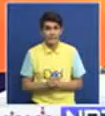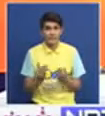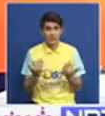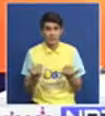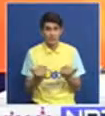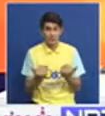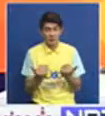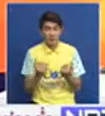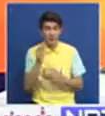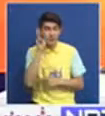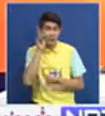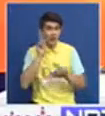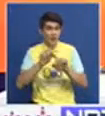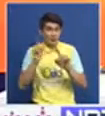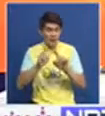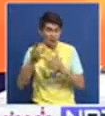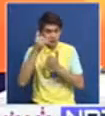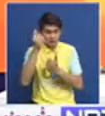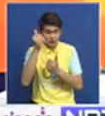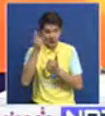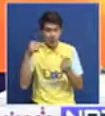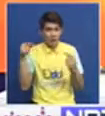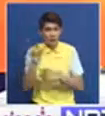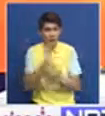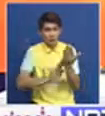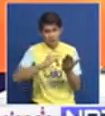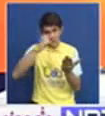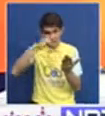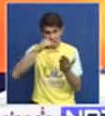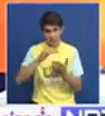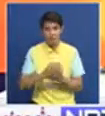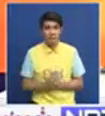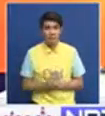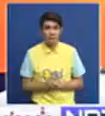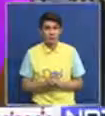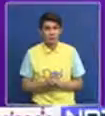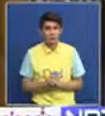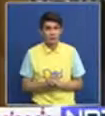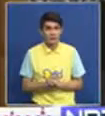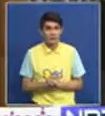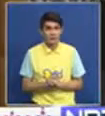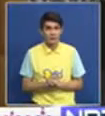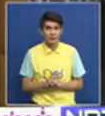ช่วงนี้ไปติดตามประเด็นข่าวอื่นที่น่าสนใจนะคะในชีพจรข่าวค่ะ